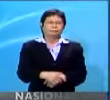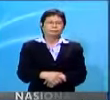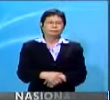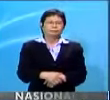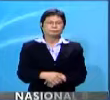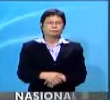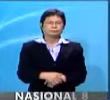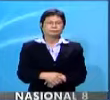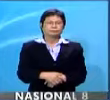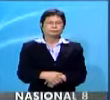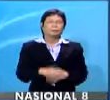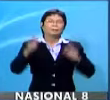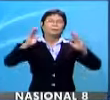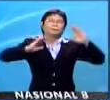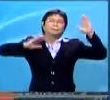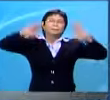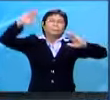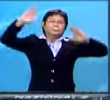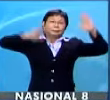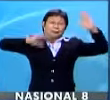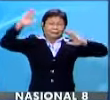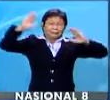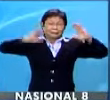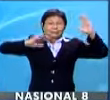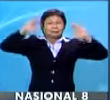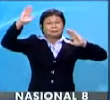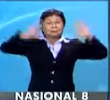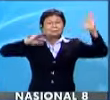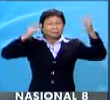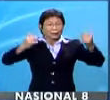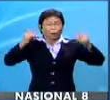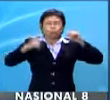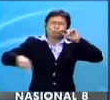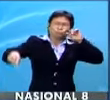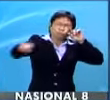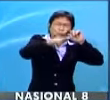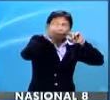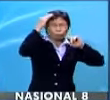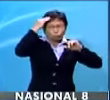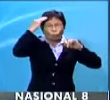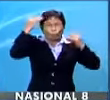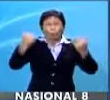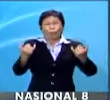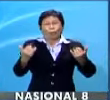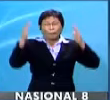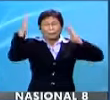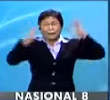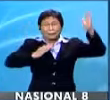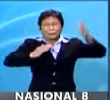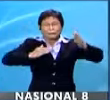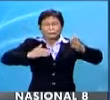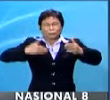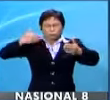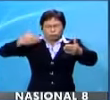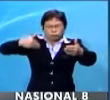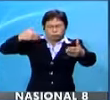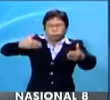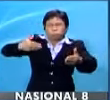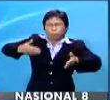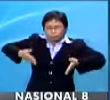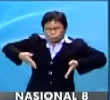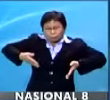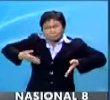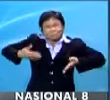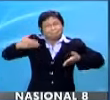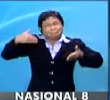tahunan Malaysia is now as you know on the final La of our journey to